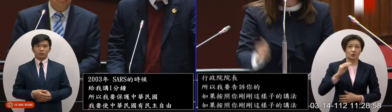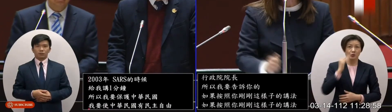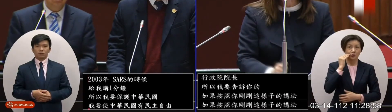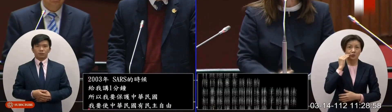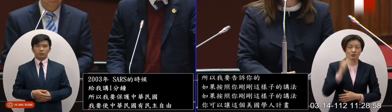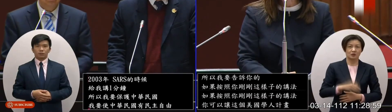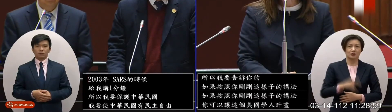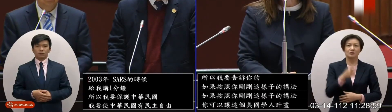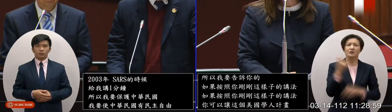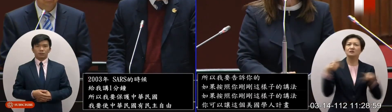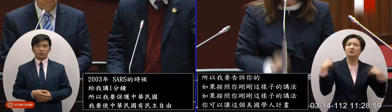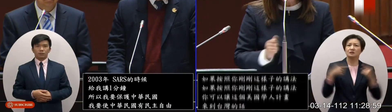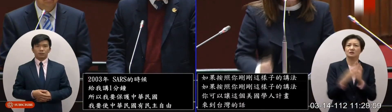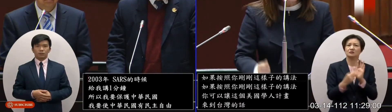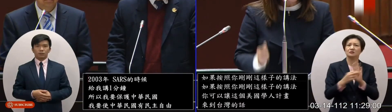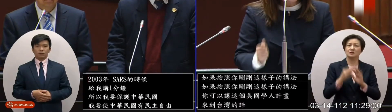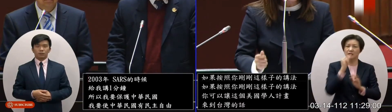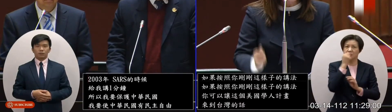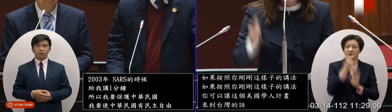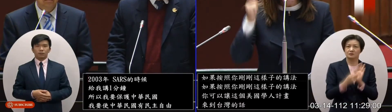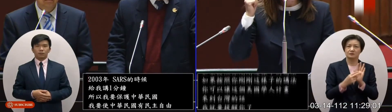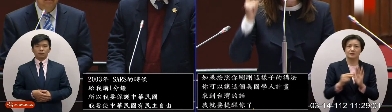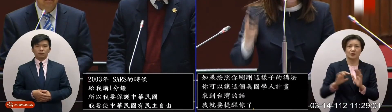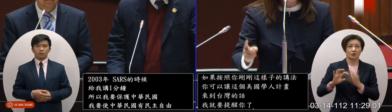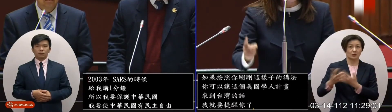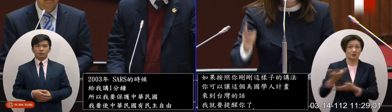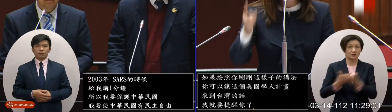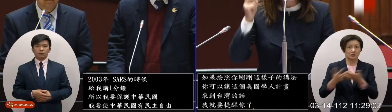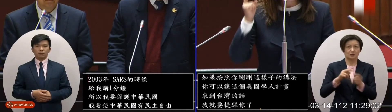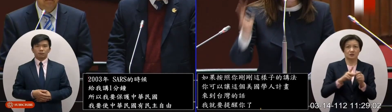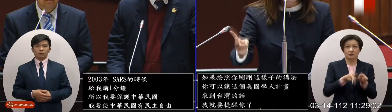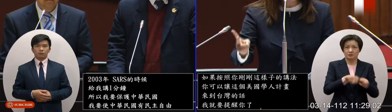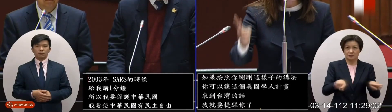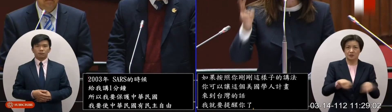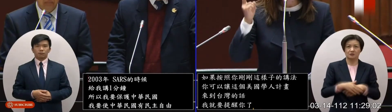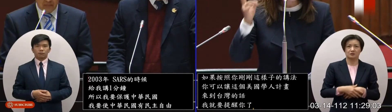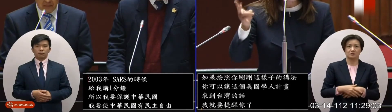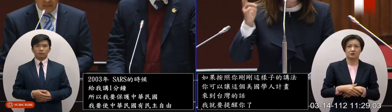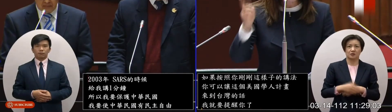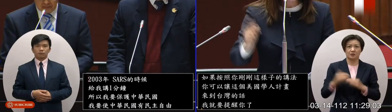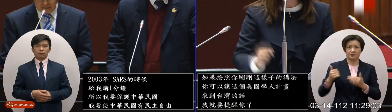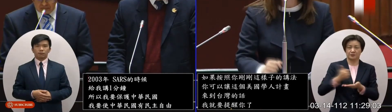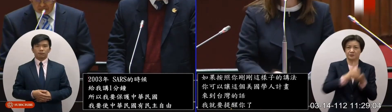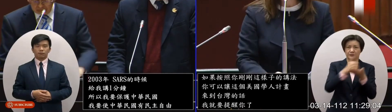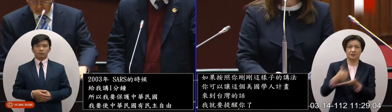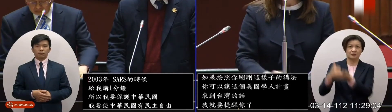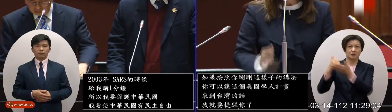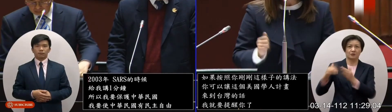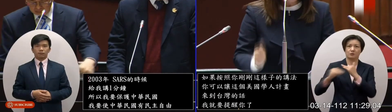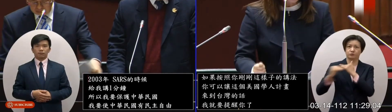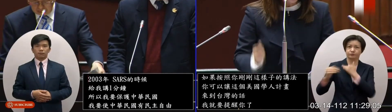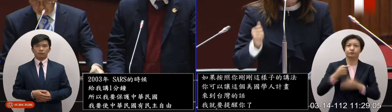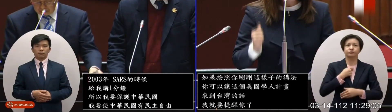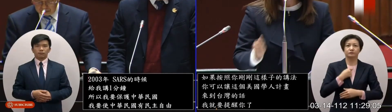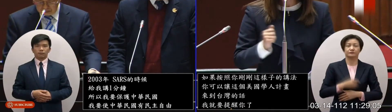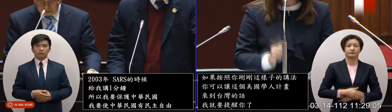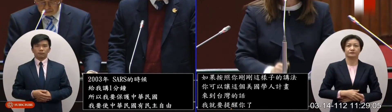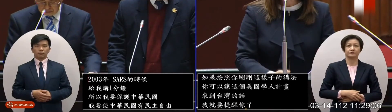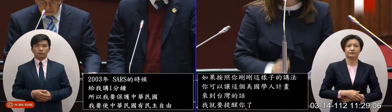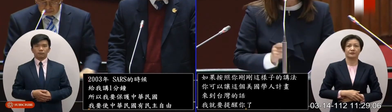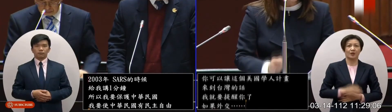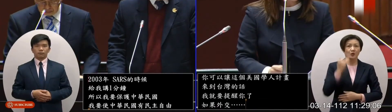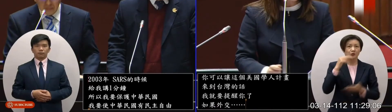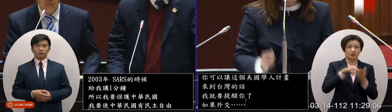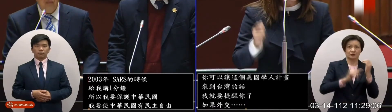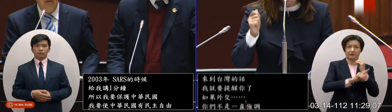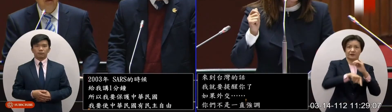不是一直在强调吗？外交是要和平、互等、平等互惠。如果我们立法院